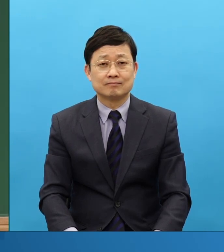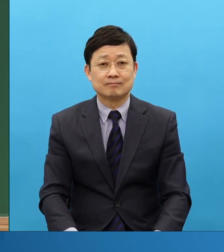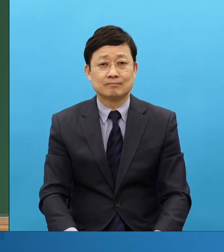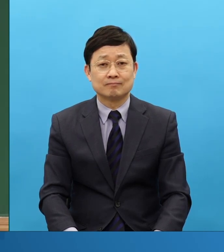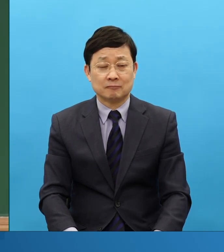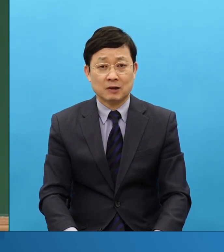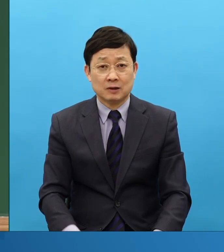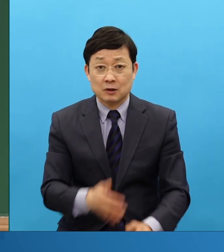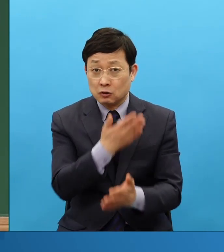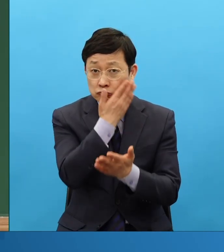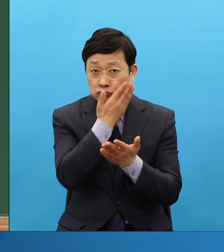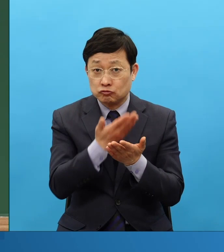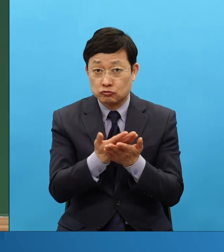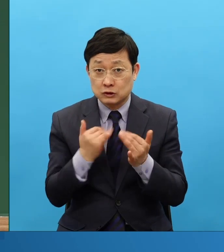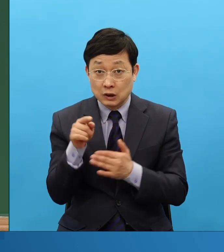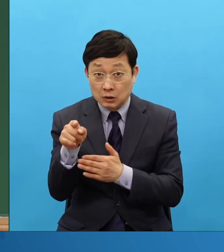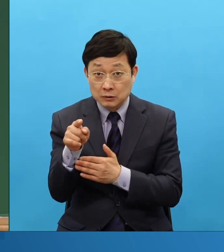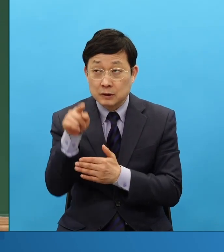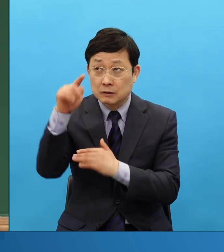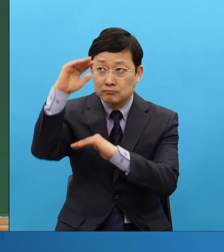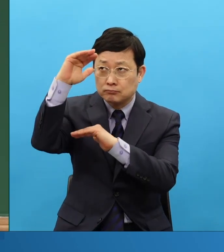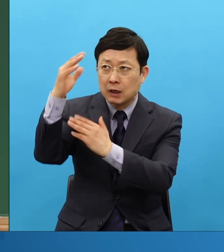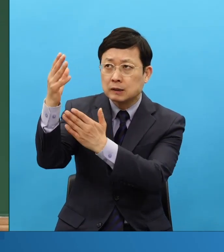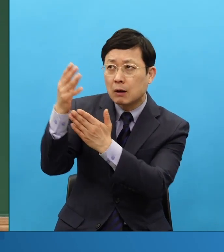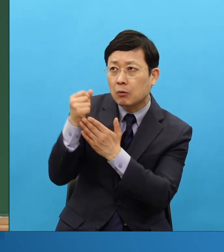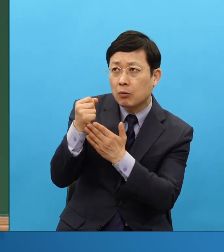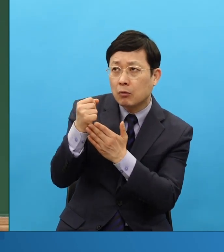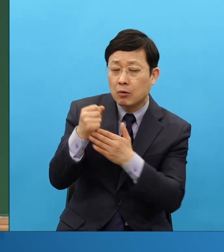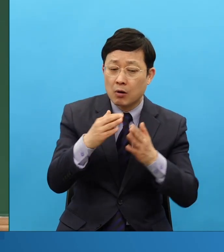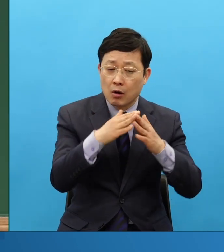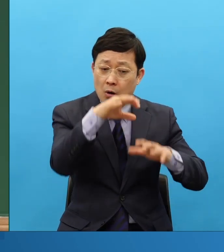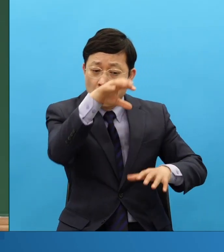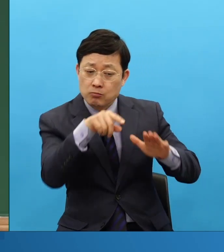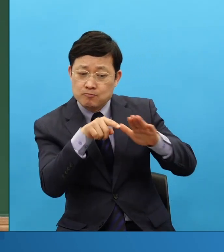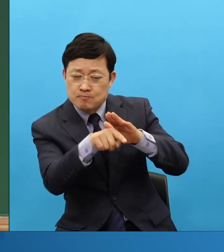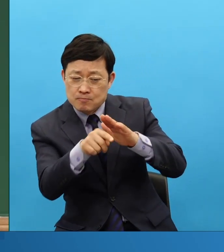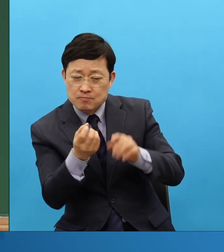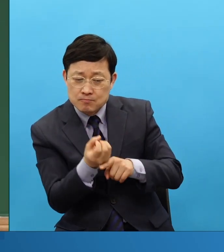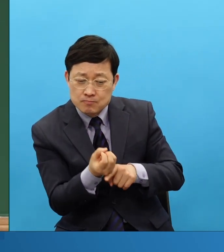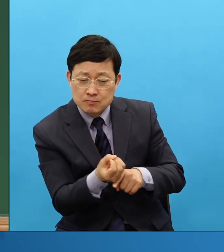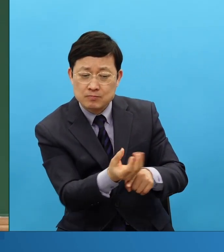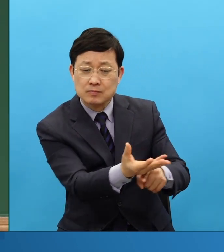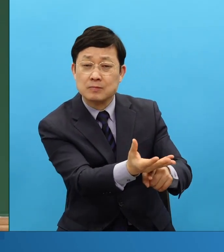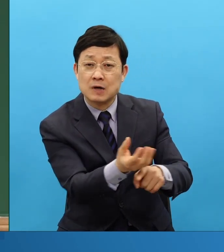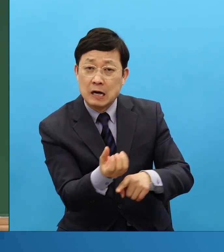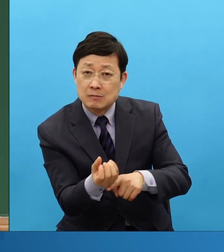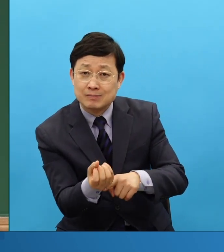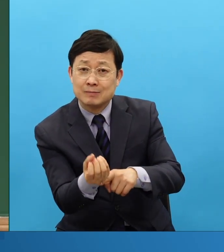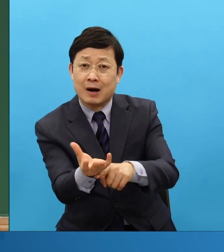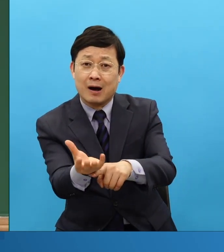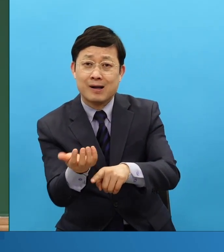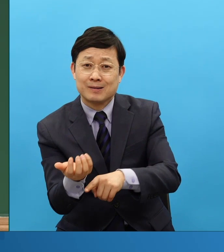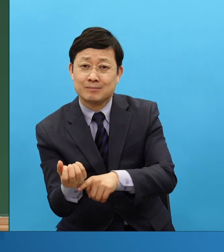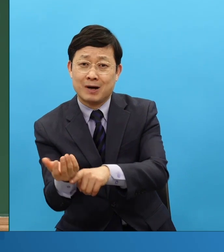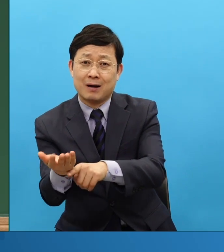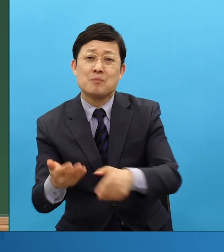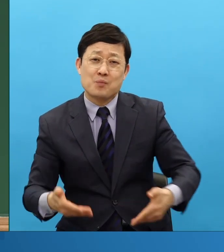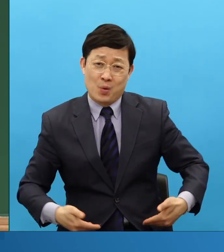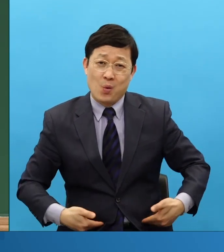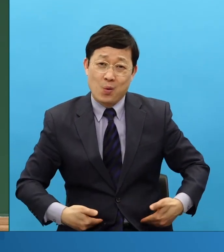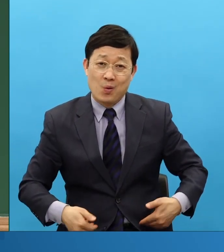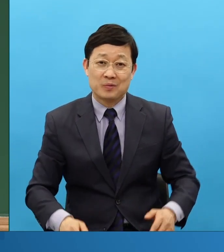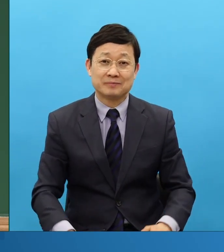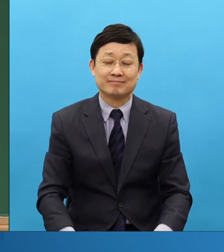된다 이 말이에요. And so in each and every element, people must be able to see these three aspects in your life and come to you. 이런 엄청난